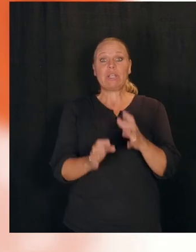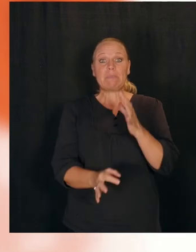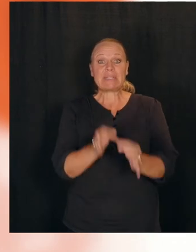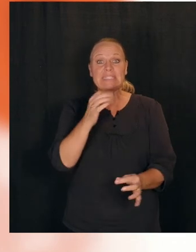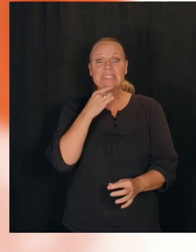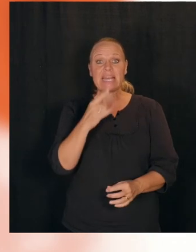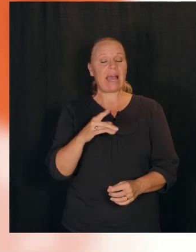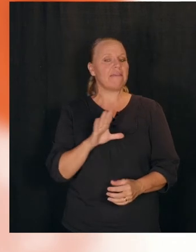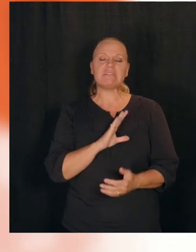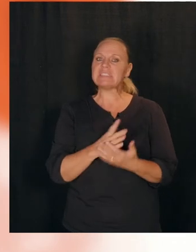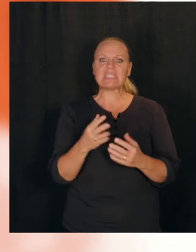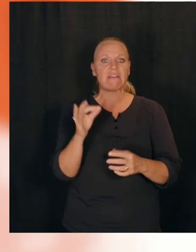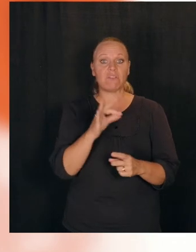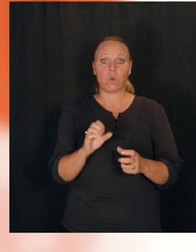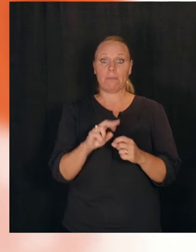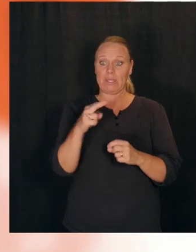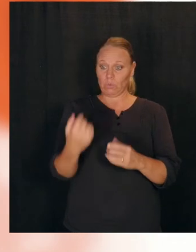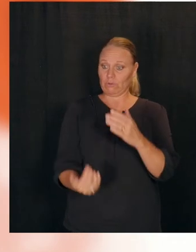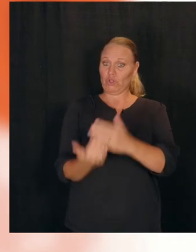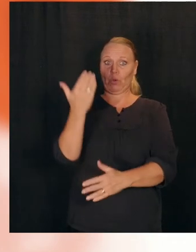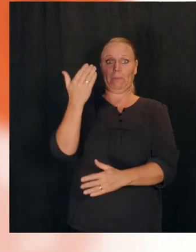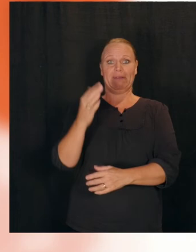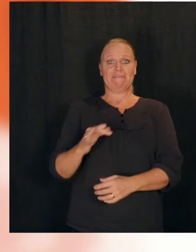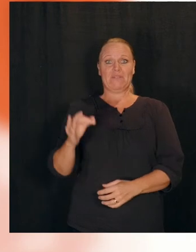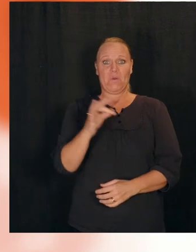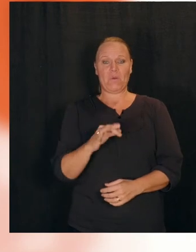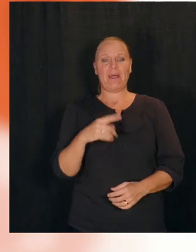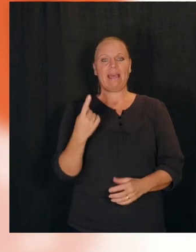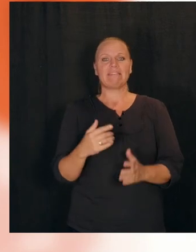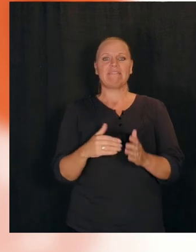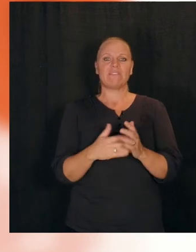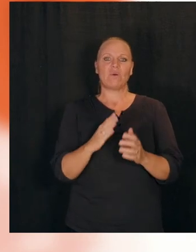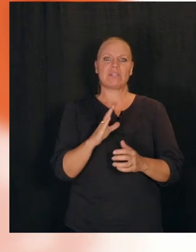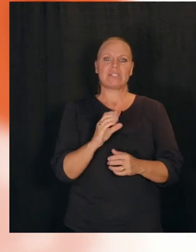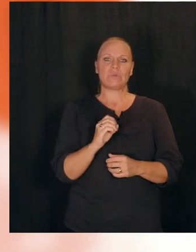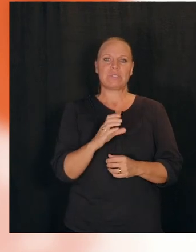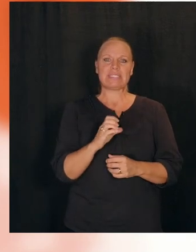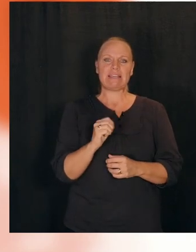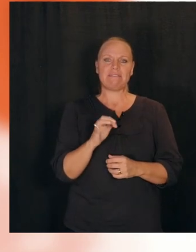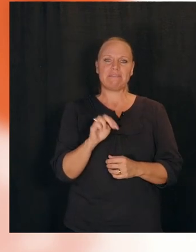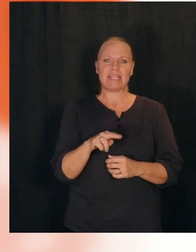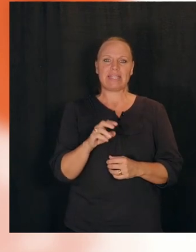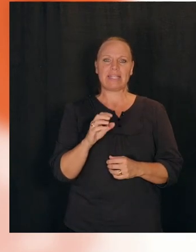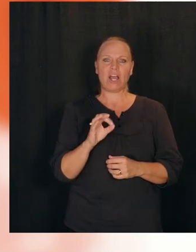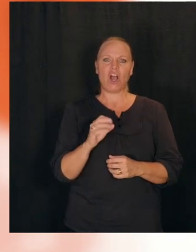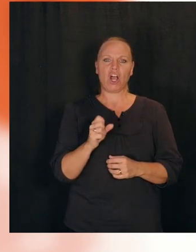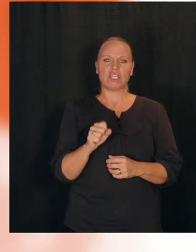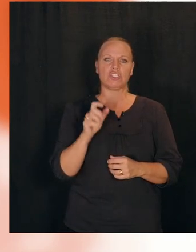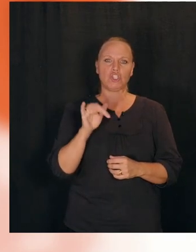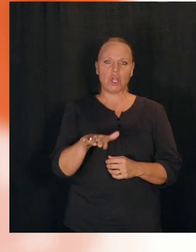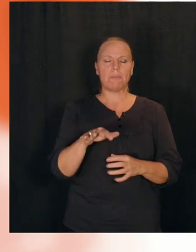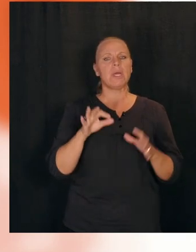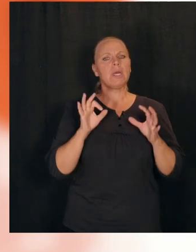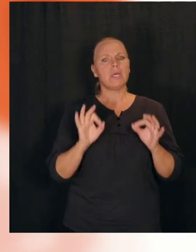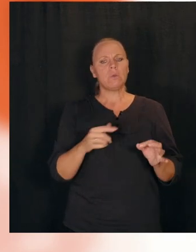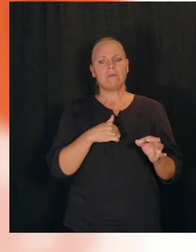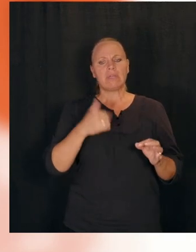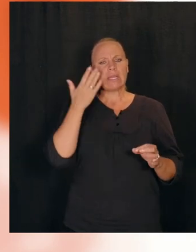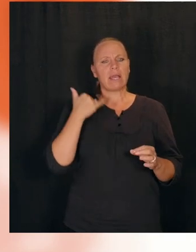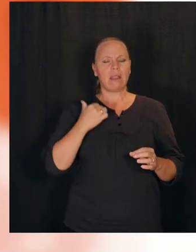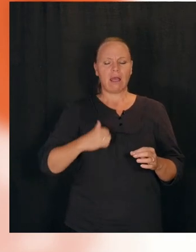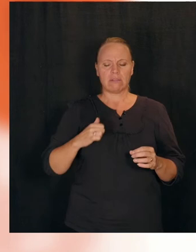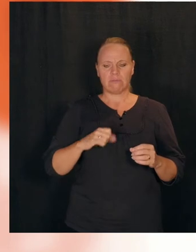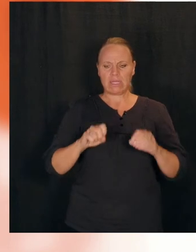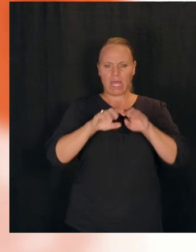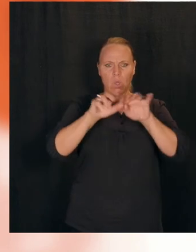in här. Från Josefin Hagström som frågar, hur kan vi använda oss av universell